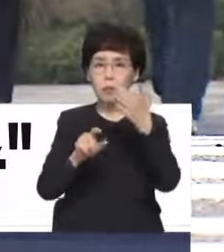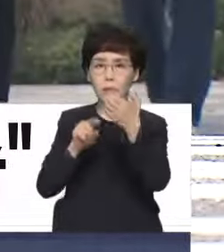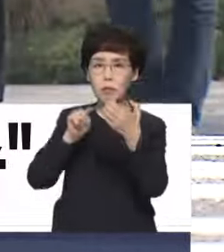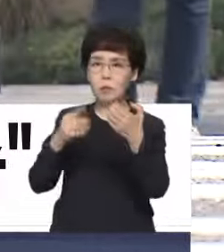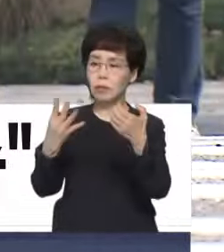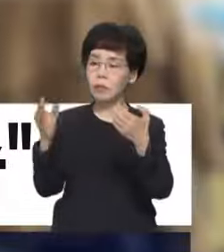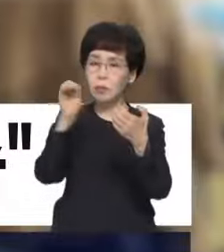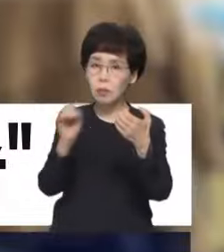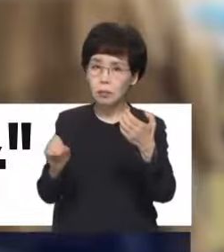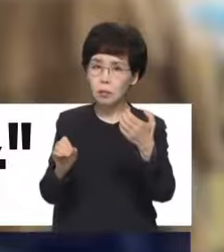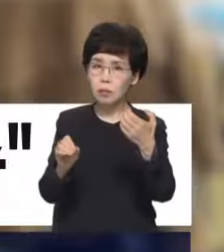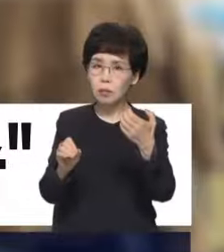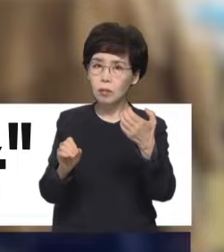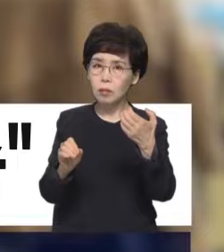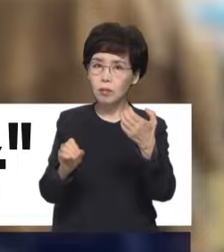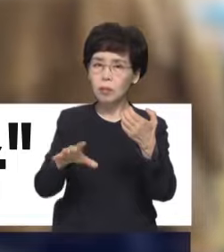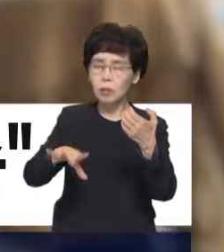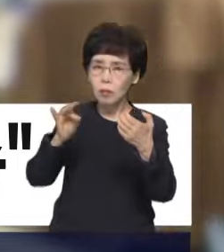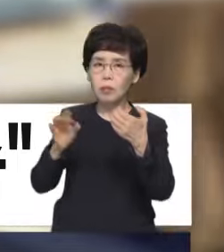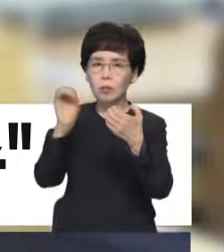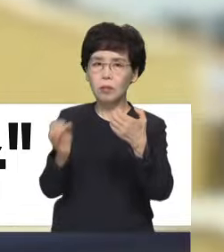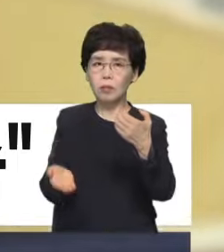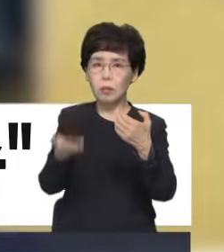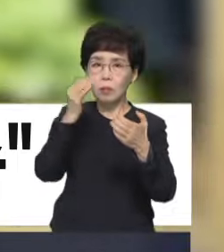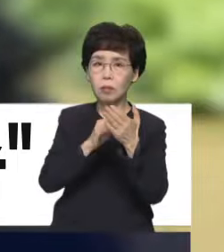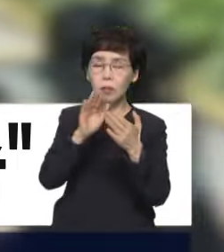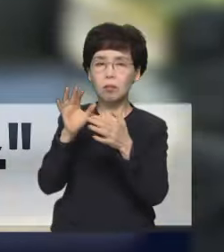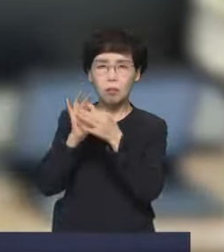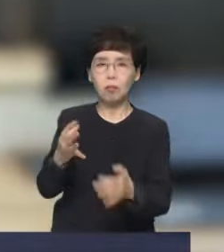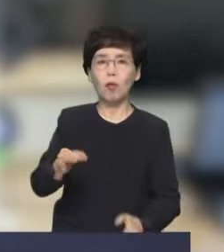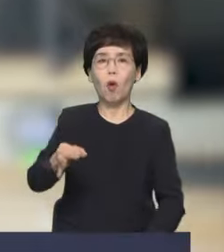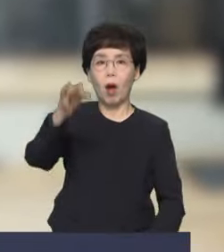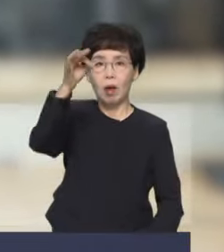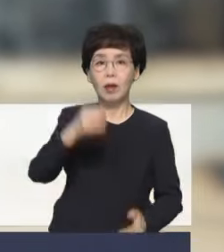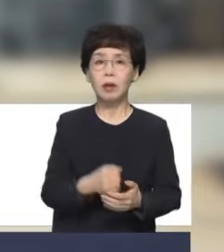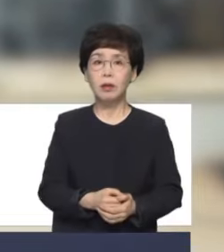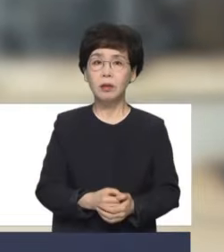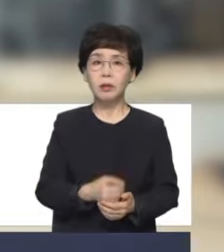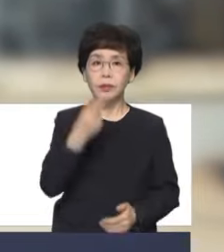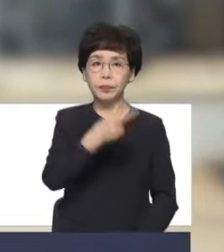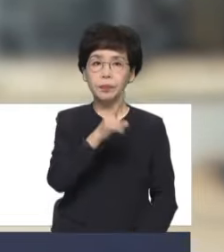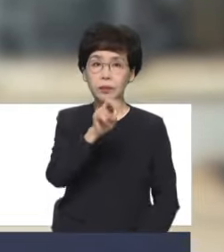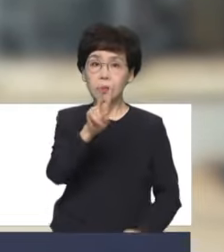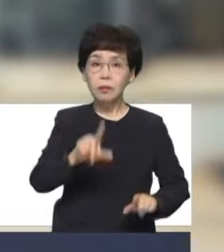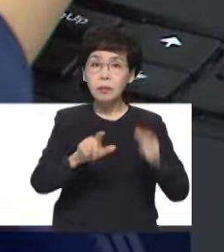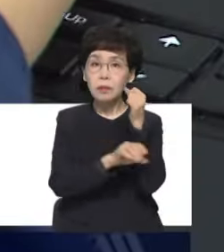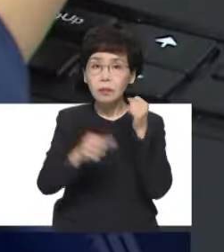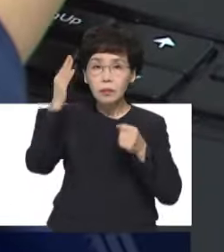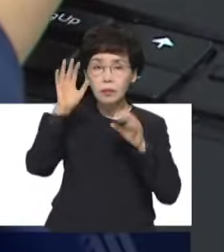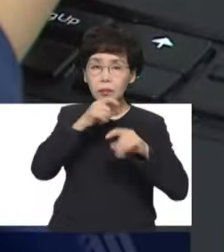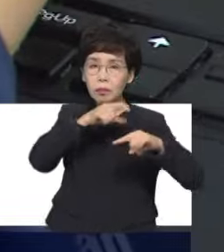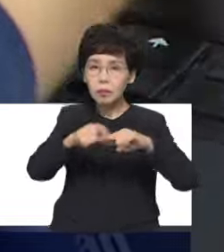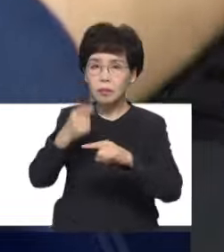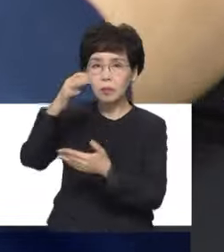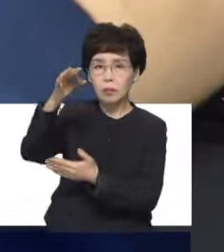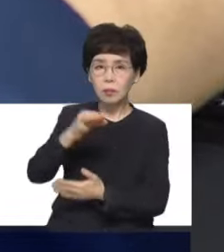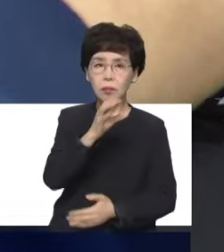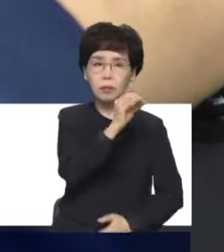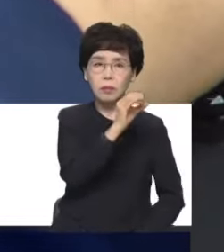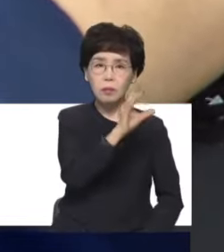90.4% 90% 선을 처음 돌파한 뒤 계속 상승해 왔습니다 지난 2022년 기준 한국 평균 임금은